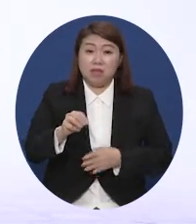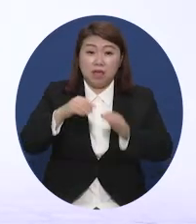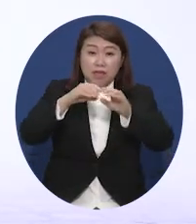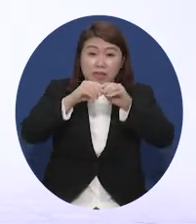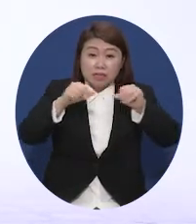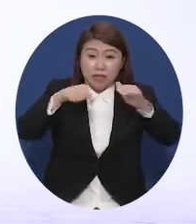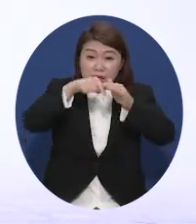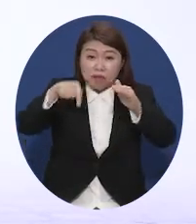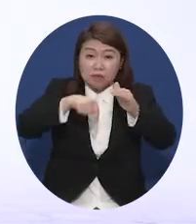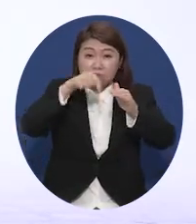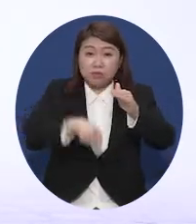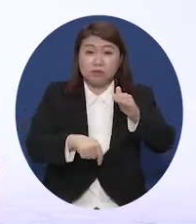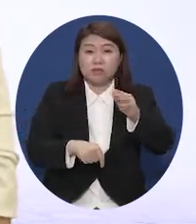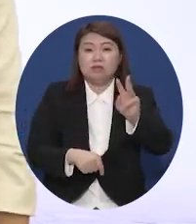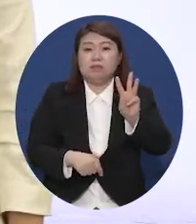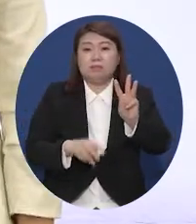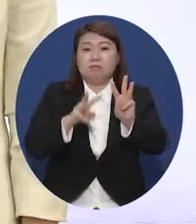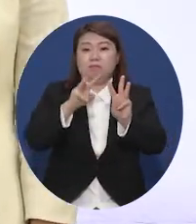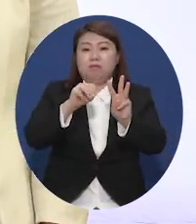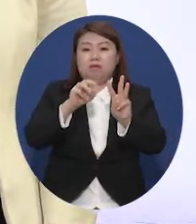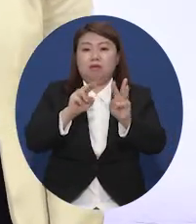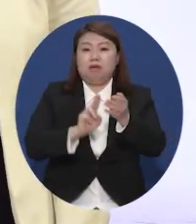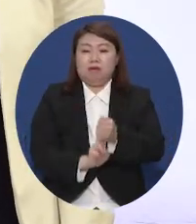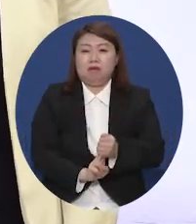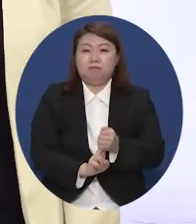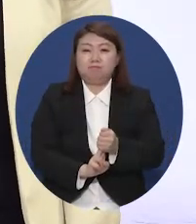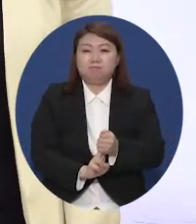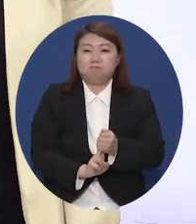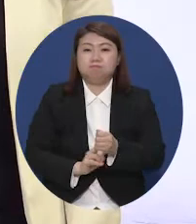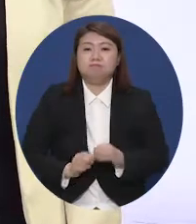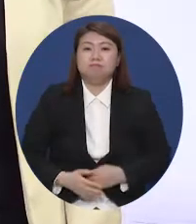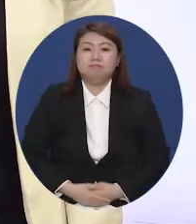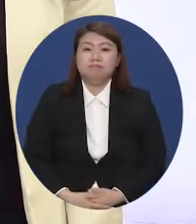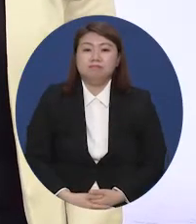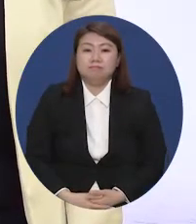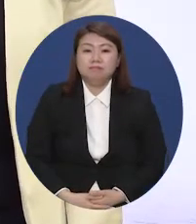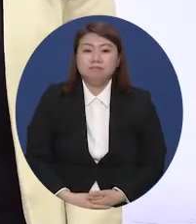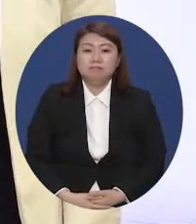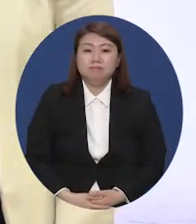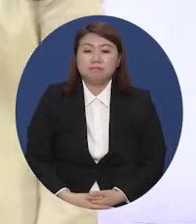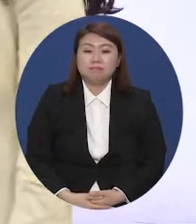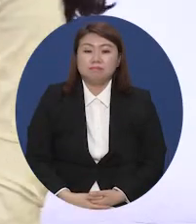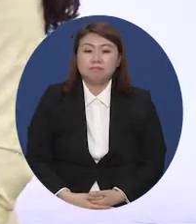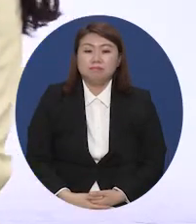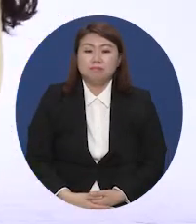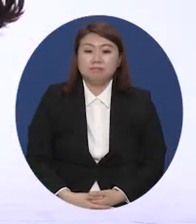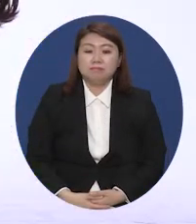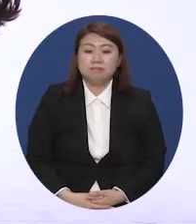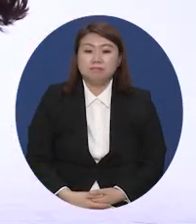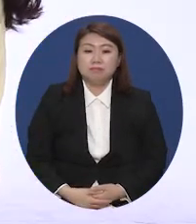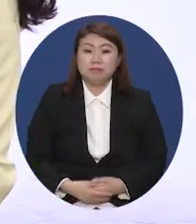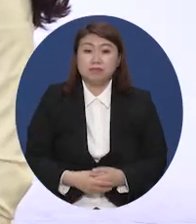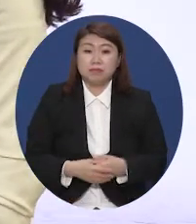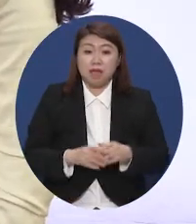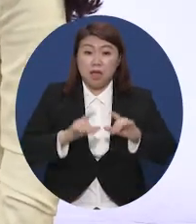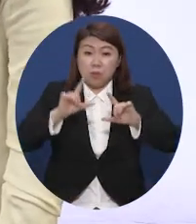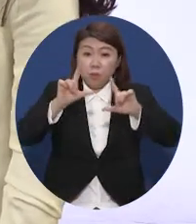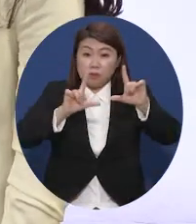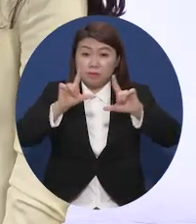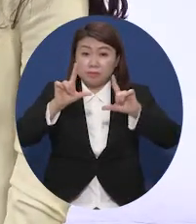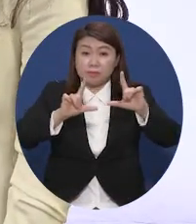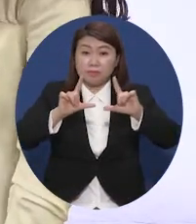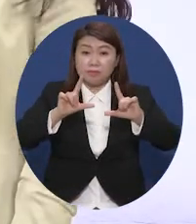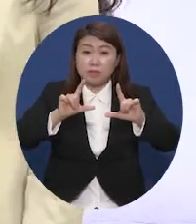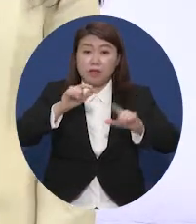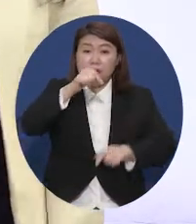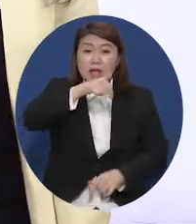이 보이지 않은 땅 속에 묻혀있는 부분만 해도 3미터에 달한다고 합니다 그리고 이 석비에 부조되어 있는